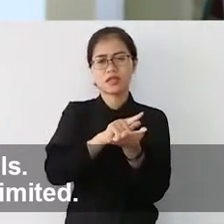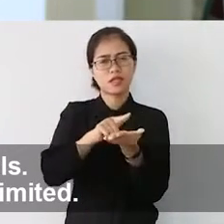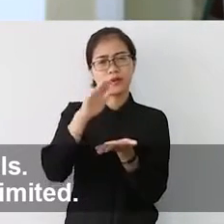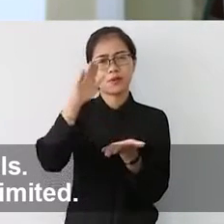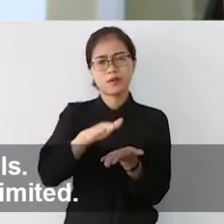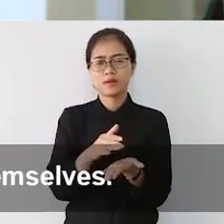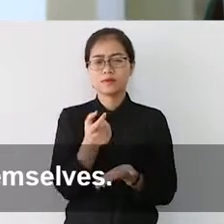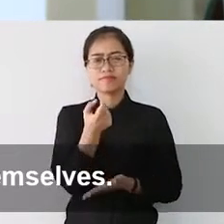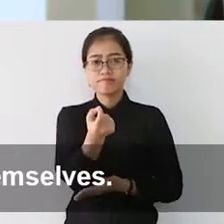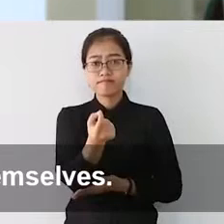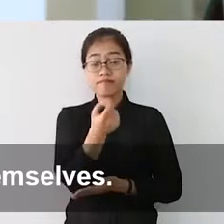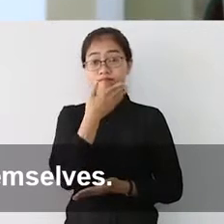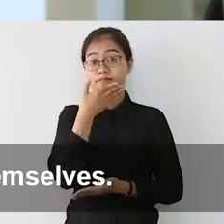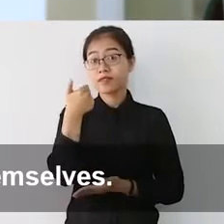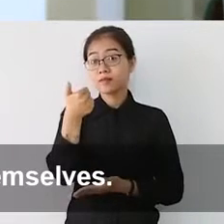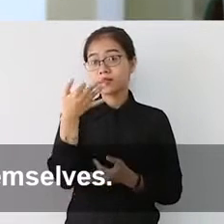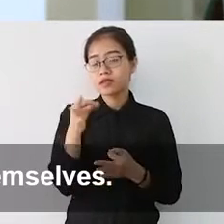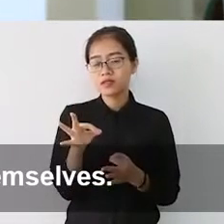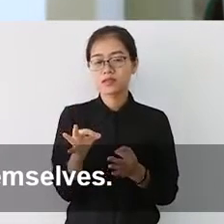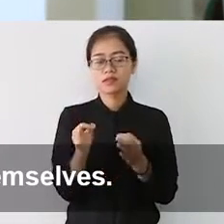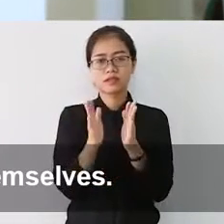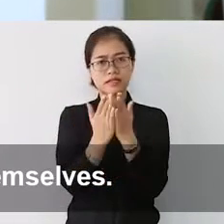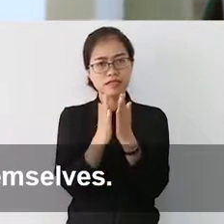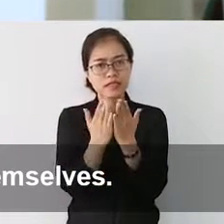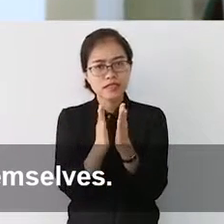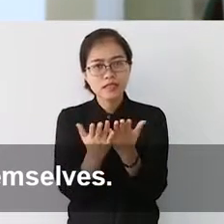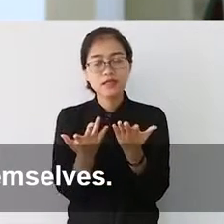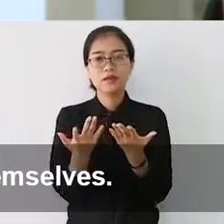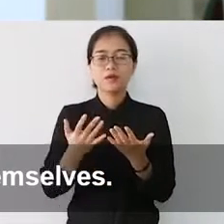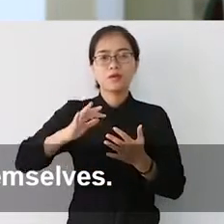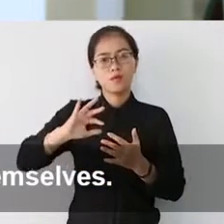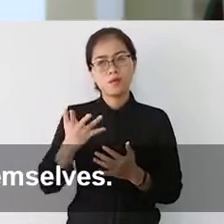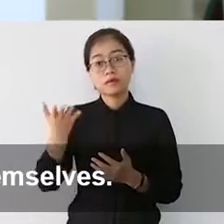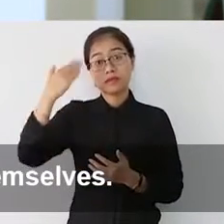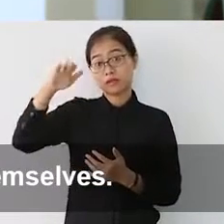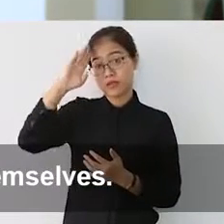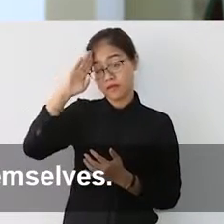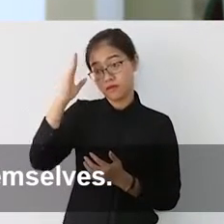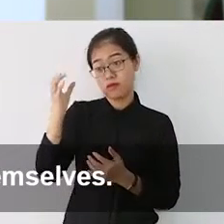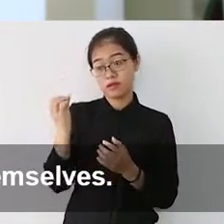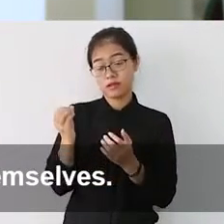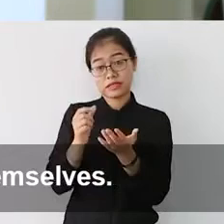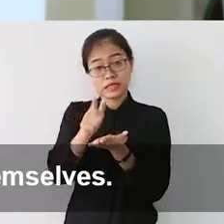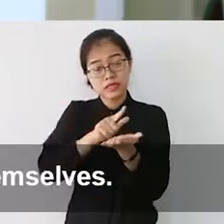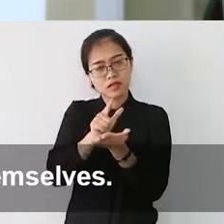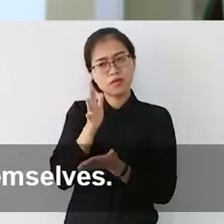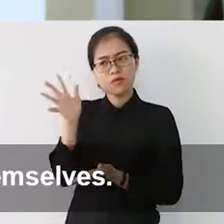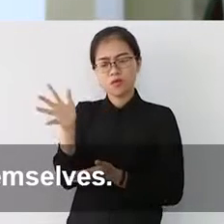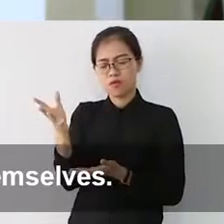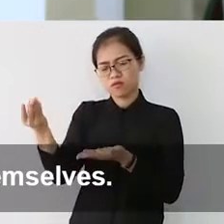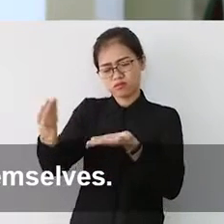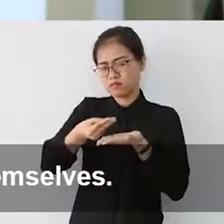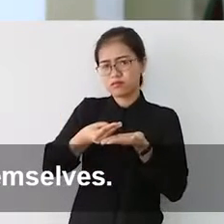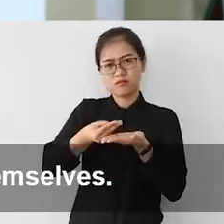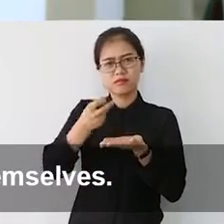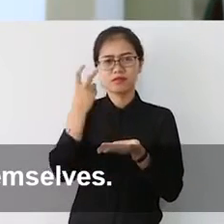đặc biệt là sinh viên khiếm thị nó rất là hạn chế, đặc biệt là những giáo trình, những cái tài liệu bài giảng của